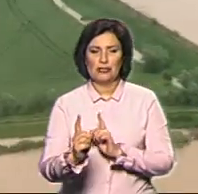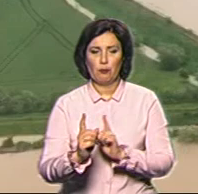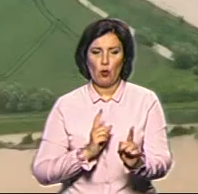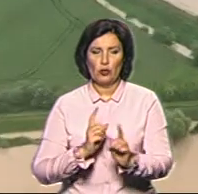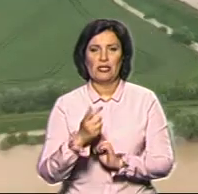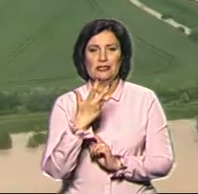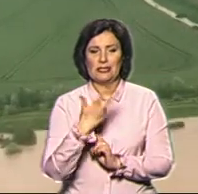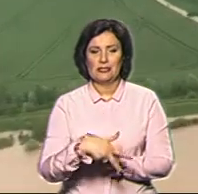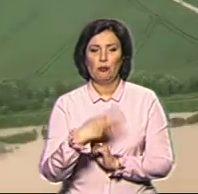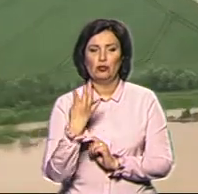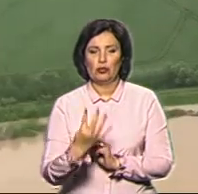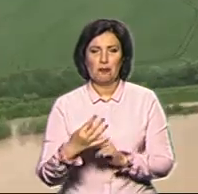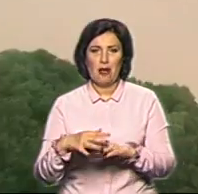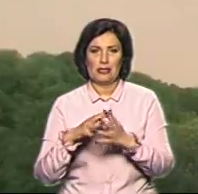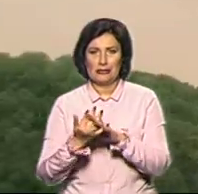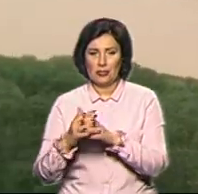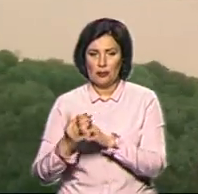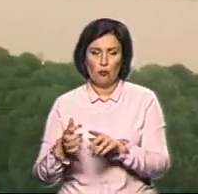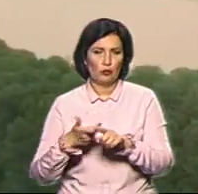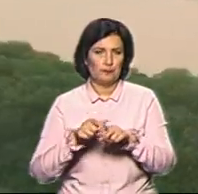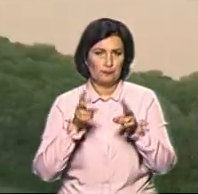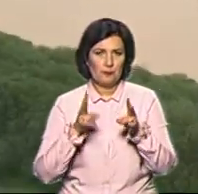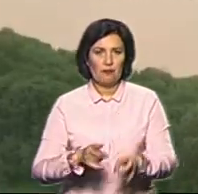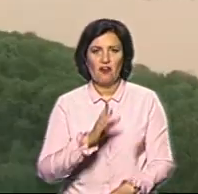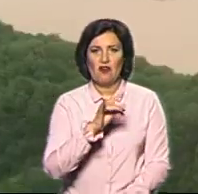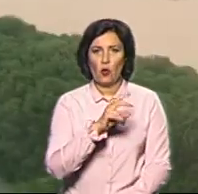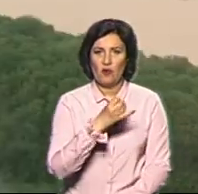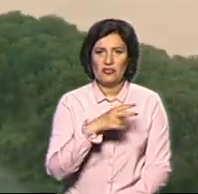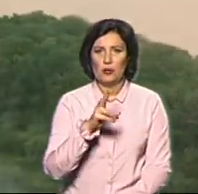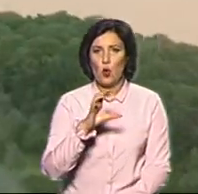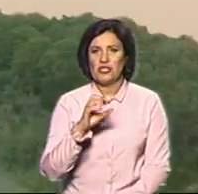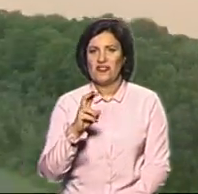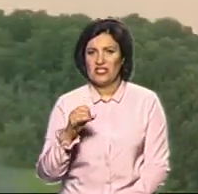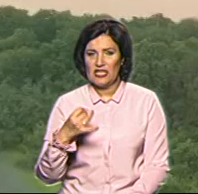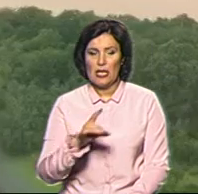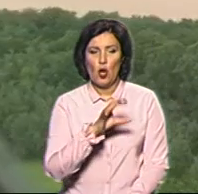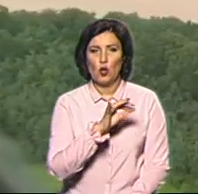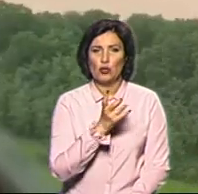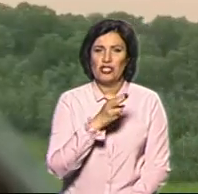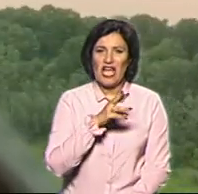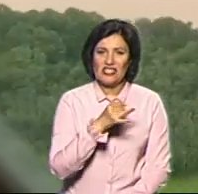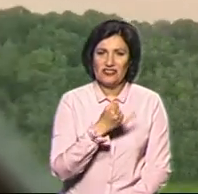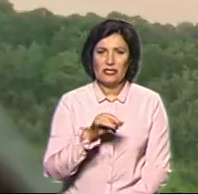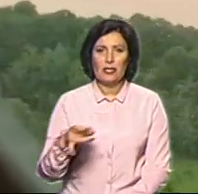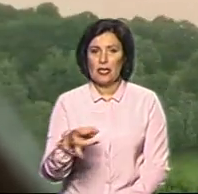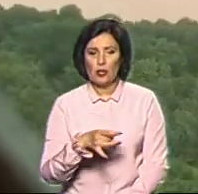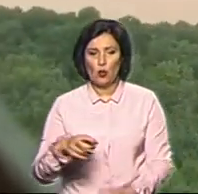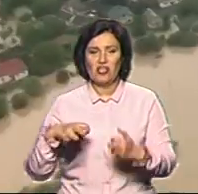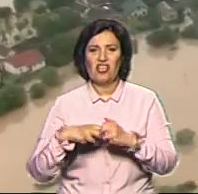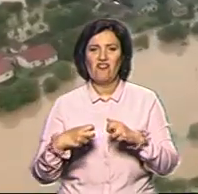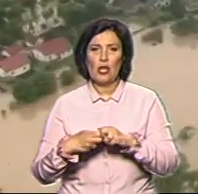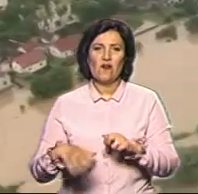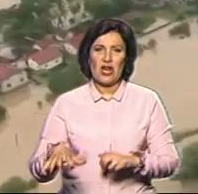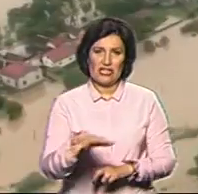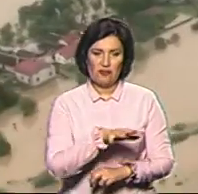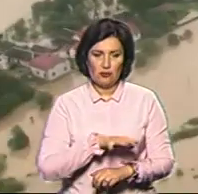34 населеними пунктами. Найбільше постраждали Верховинські, Косівські, Рожнятівські райони